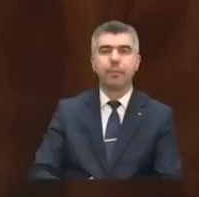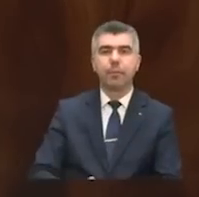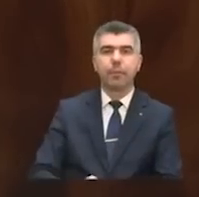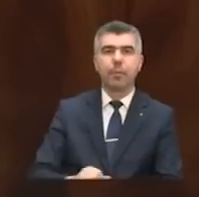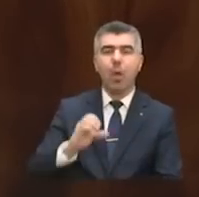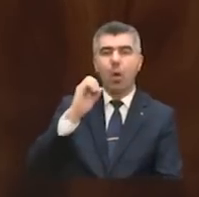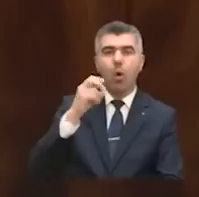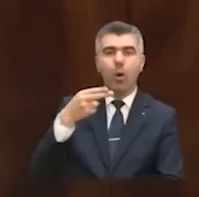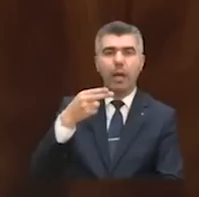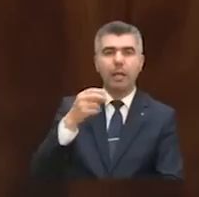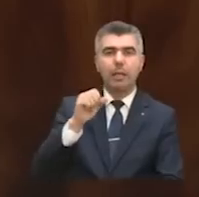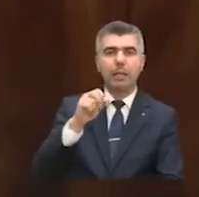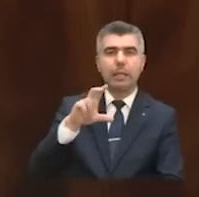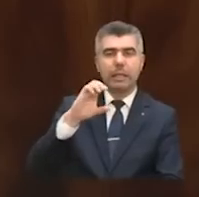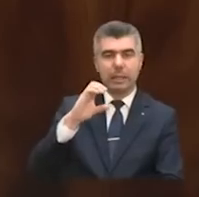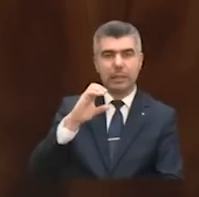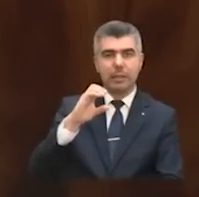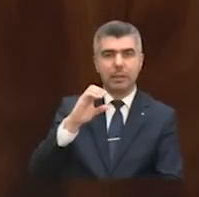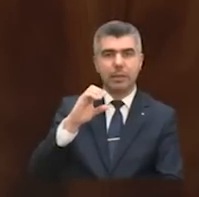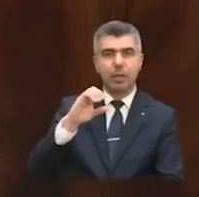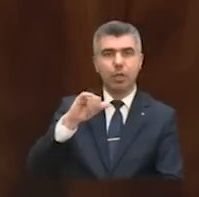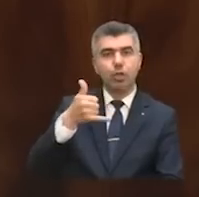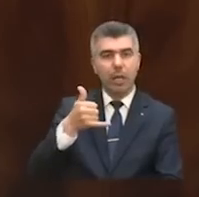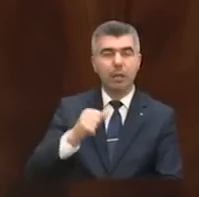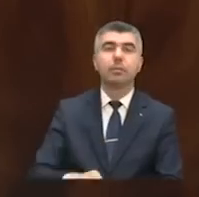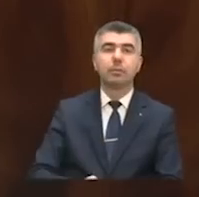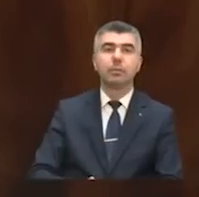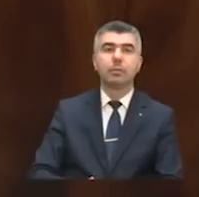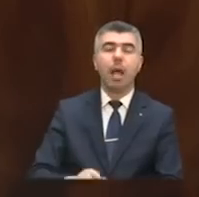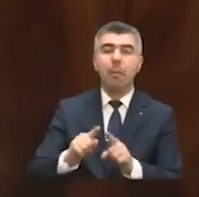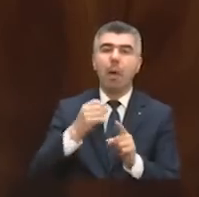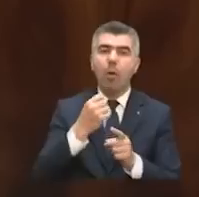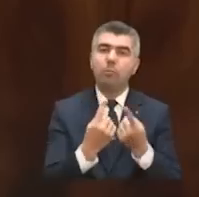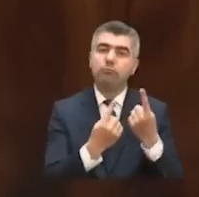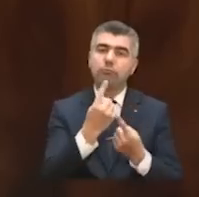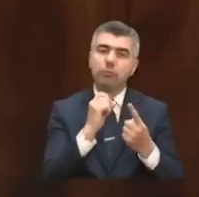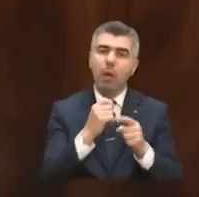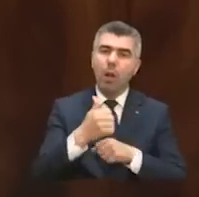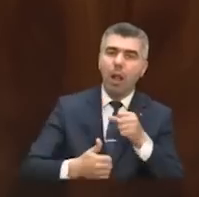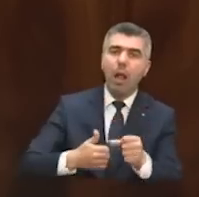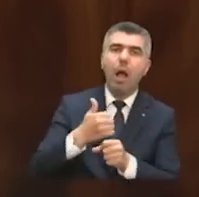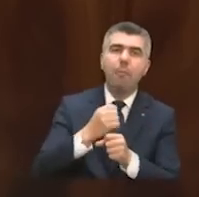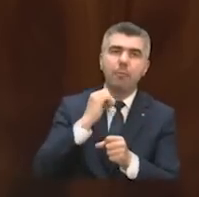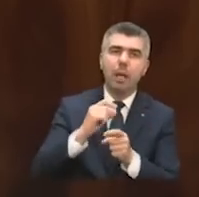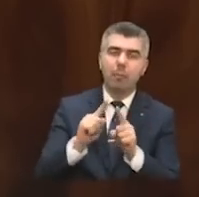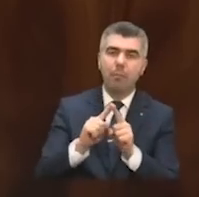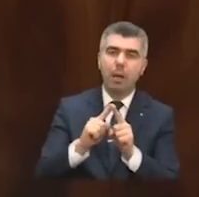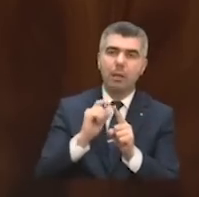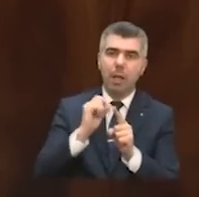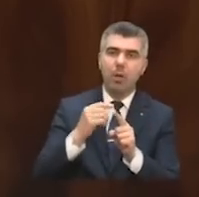بغيت نعاود نطلب حظي بلي تكون الامكانيات موجوده، لان كل عام غادي نطلعوا العدد ديال